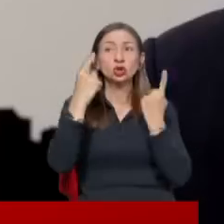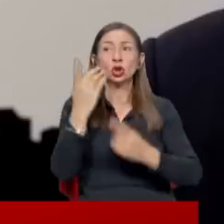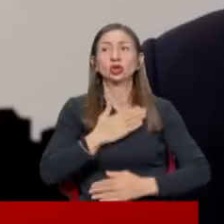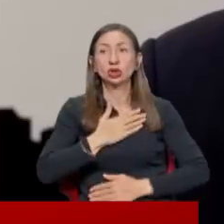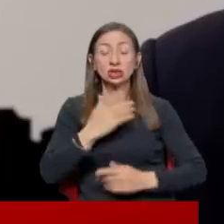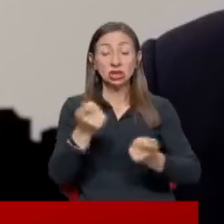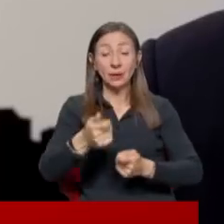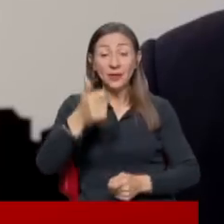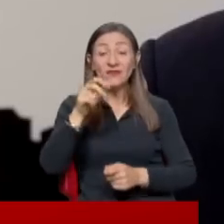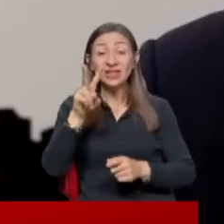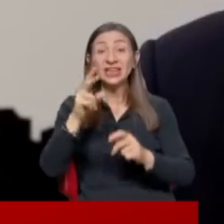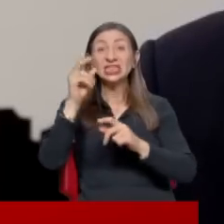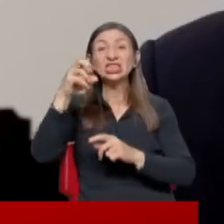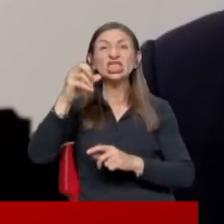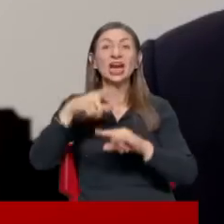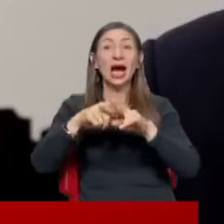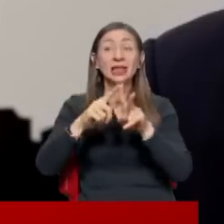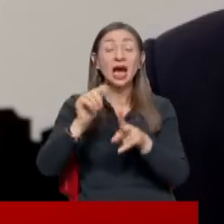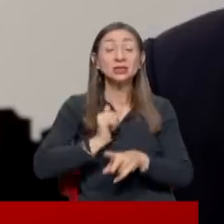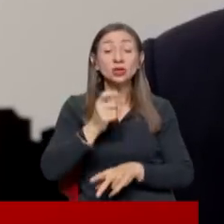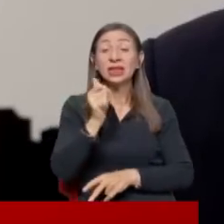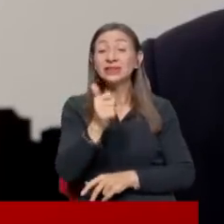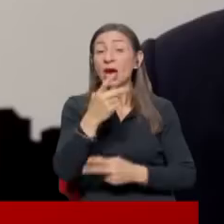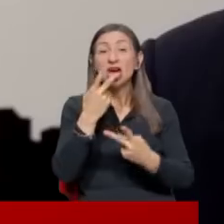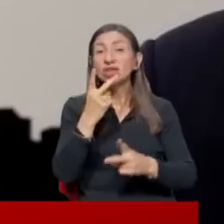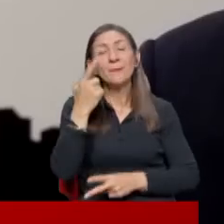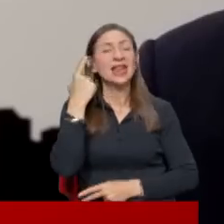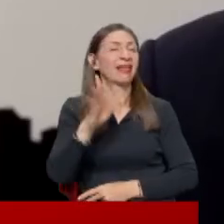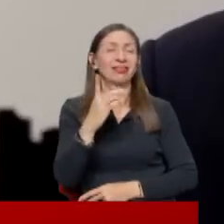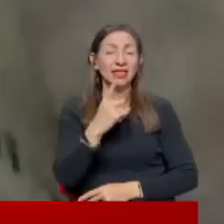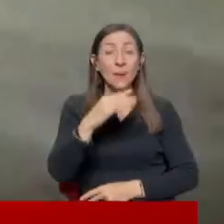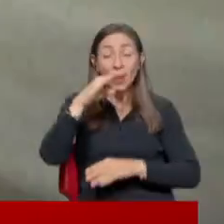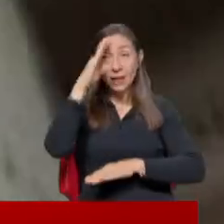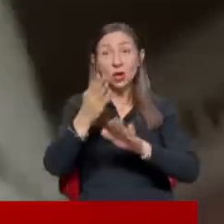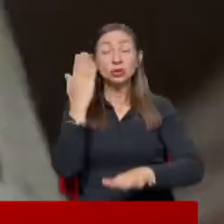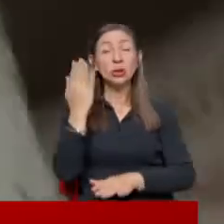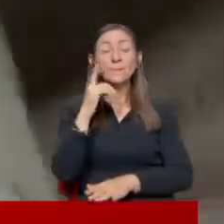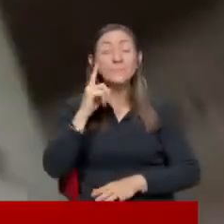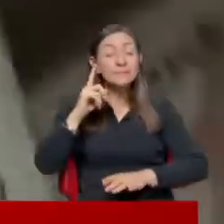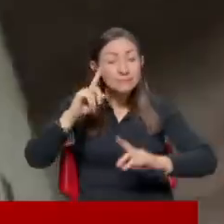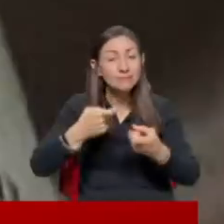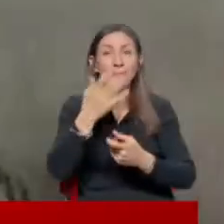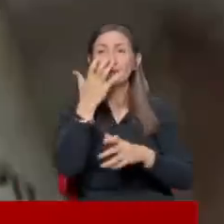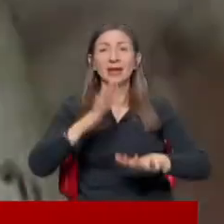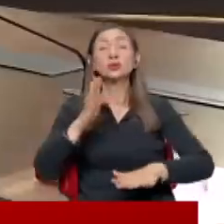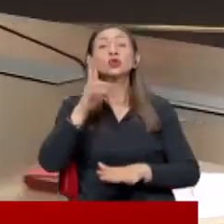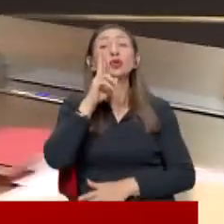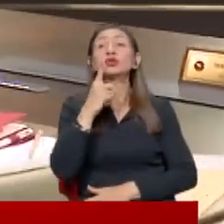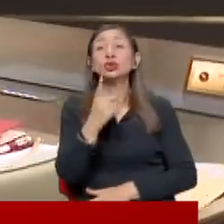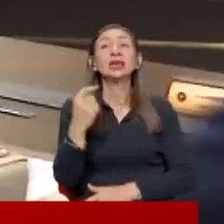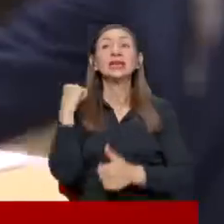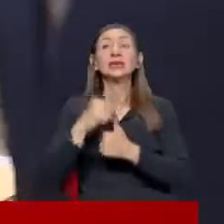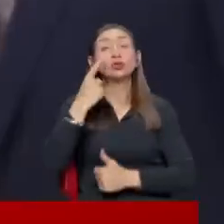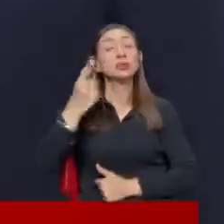düşünüyoruz. Çalışma Bakanı Vedat Işıkhan asgari ücretin ne zaman açıklanacağı belli değil dedi. Bayramdan önce belirlenmesi bekleniyor. Son sözü ise